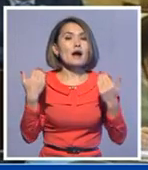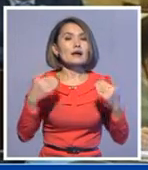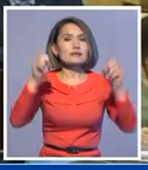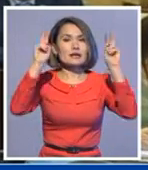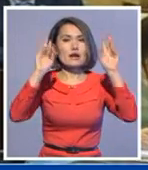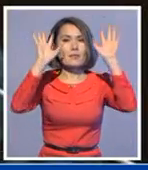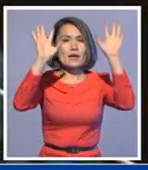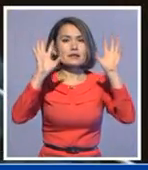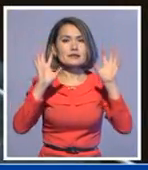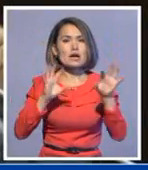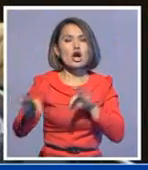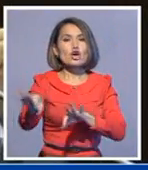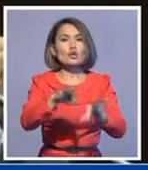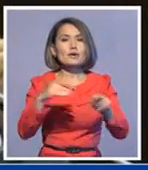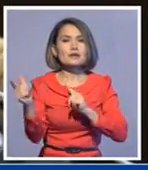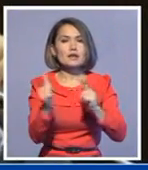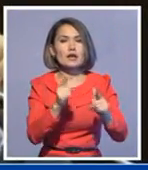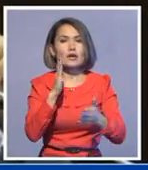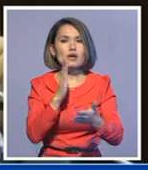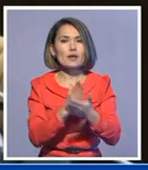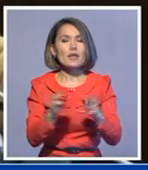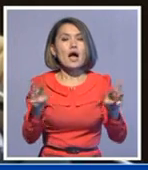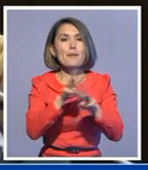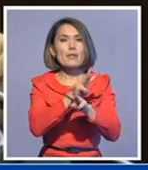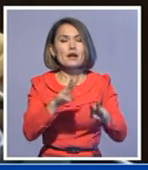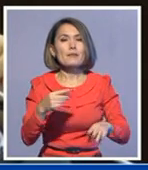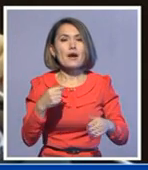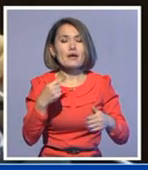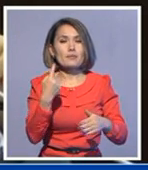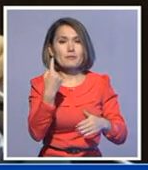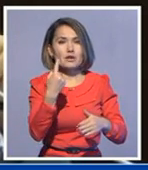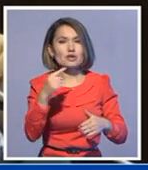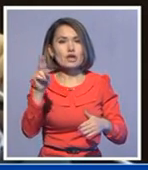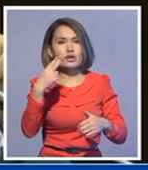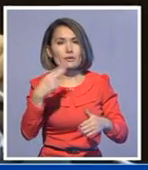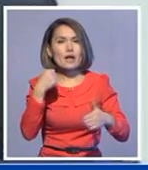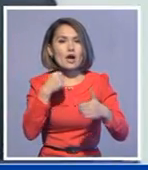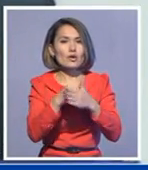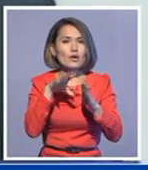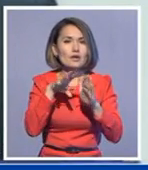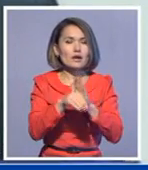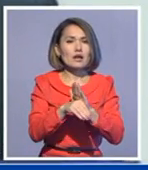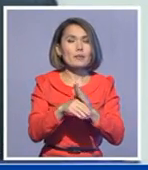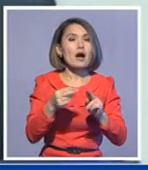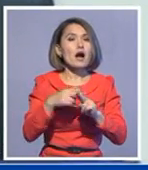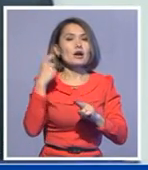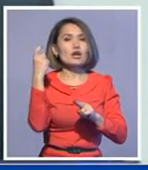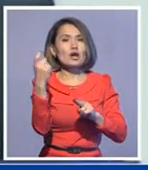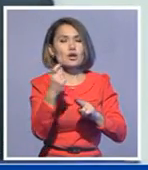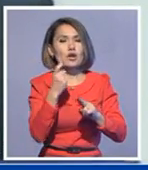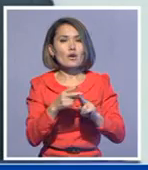қатысты арнайы заң жобасы дайындалып жатыр. Бұл құжат мәжіліске 1 желтоқсанға дейін енеді. Екіншіден, көлеңкелі экономикаға қатысты